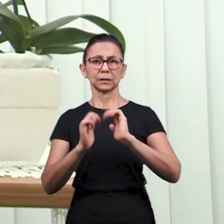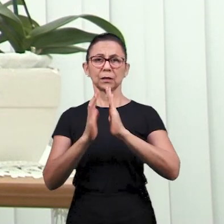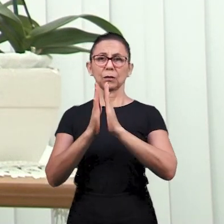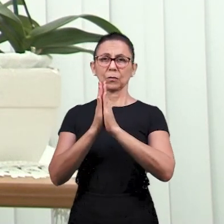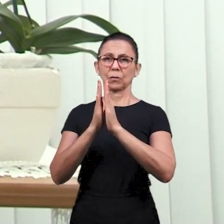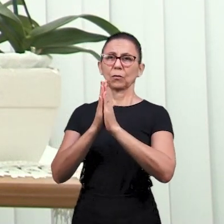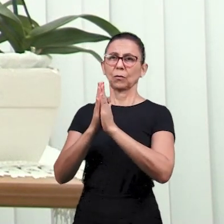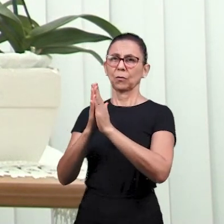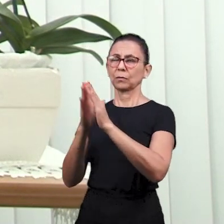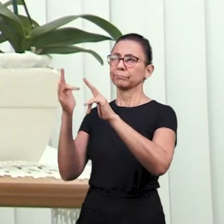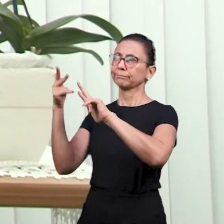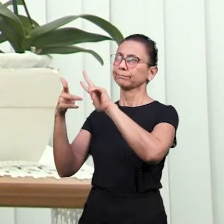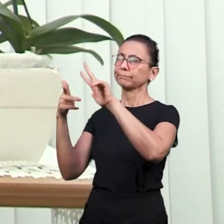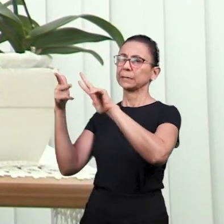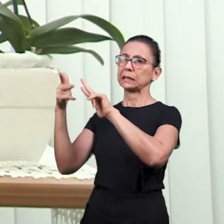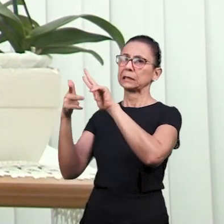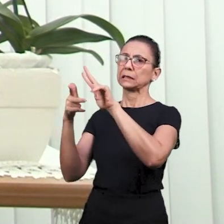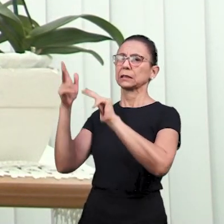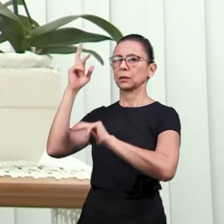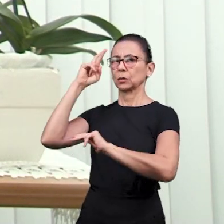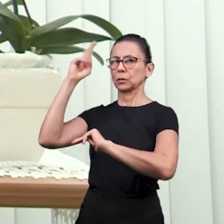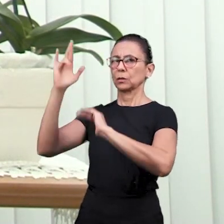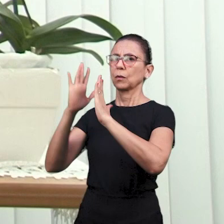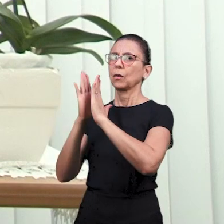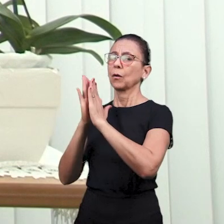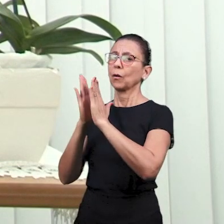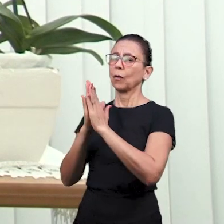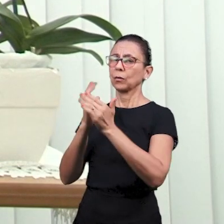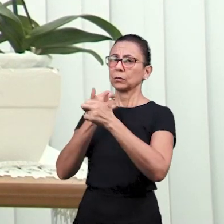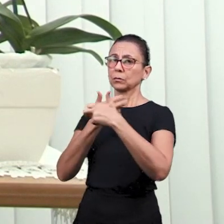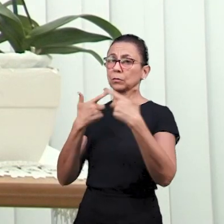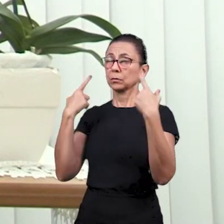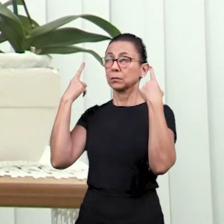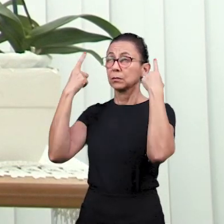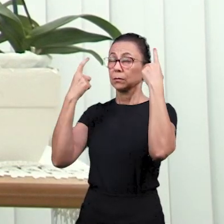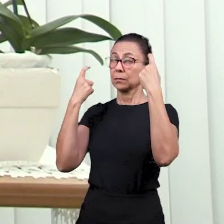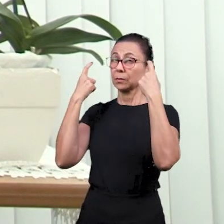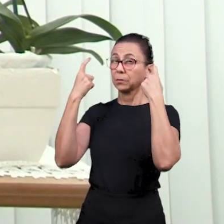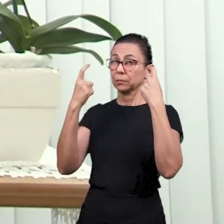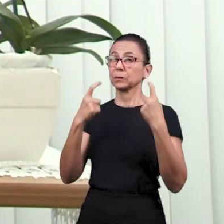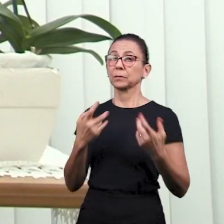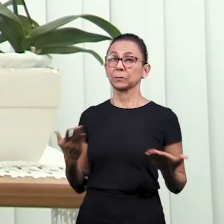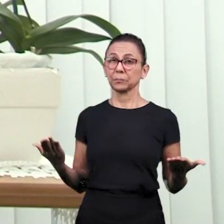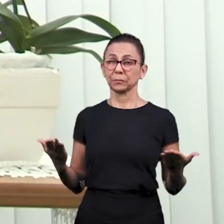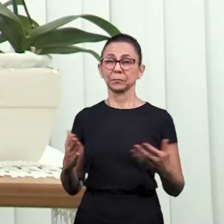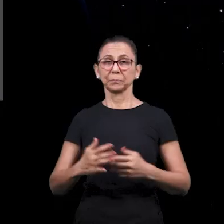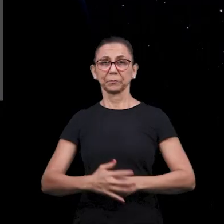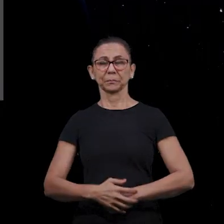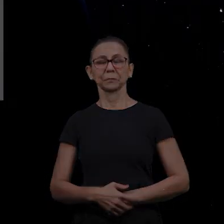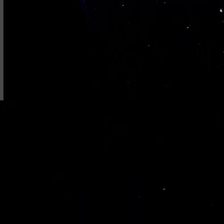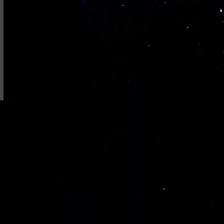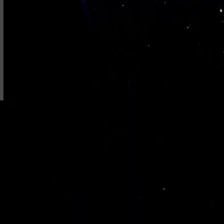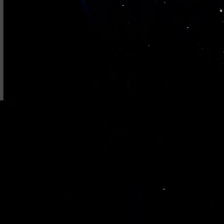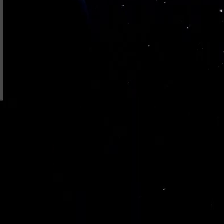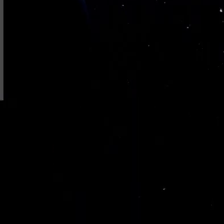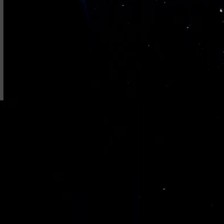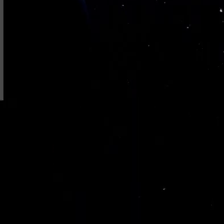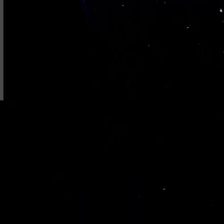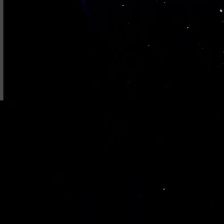Иисус. Давайте в этот момент возложим на Божий алтарь наши проблемы и то, что нас тревожит.